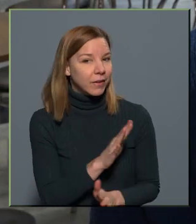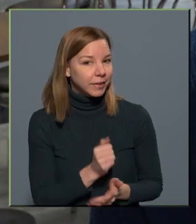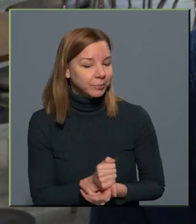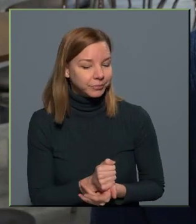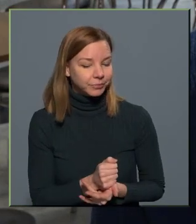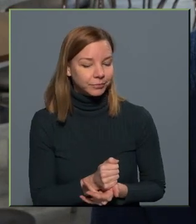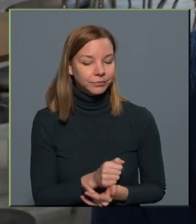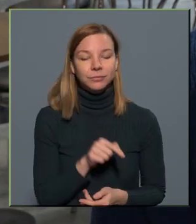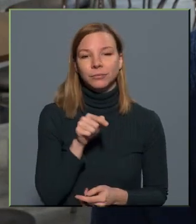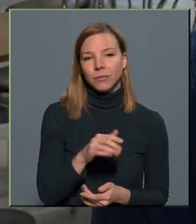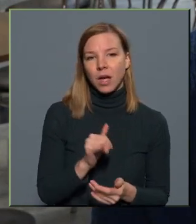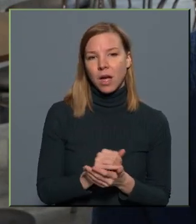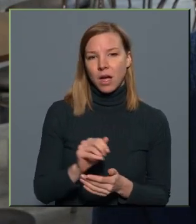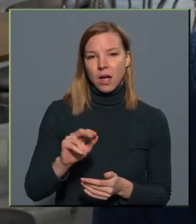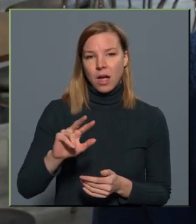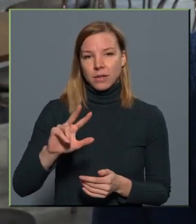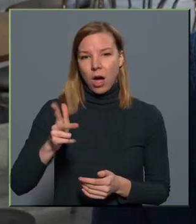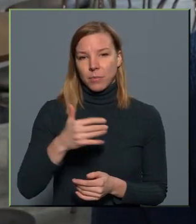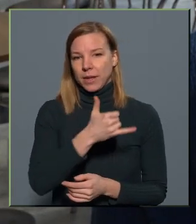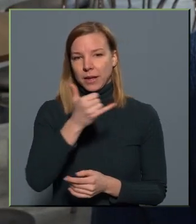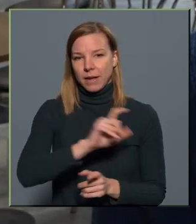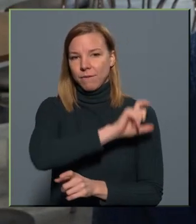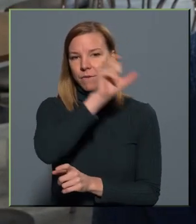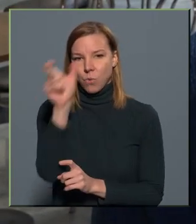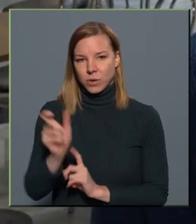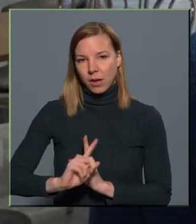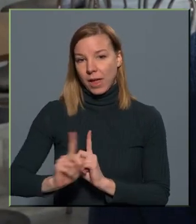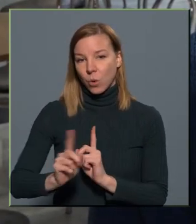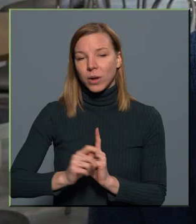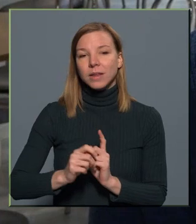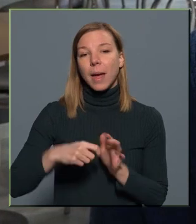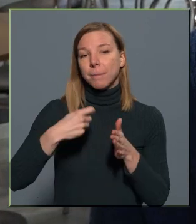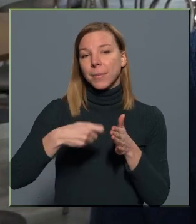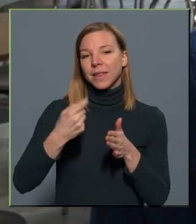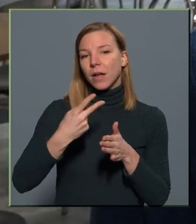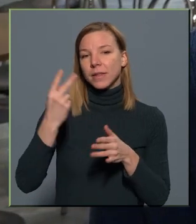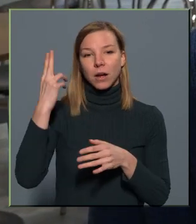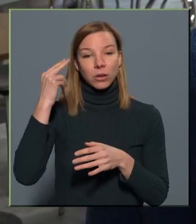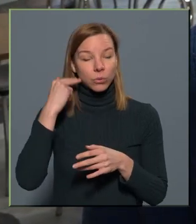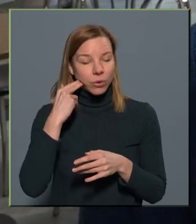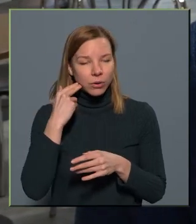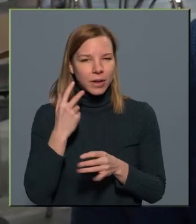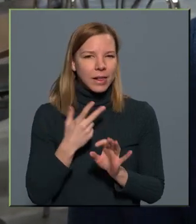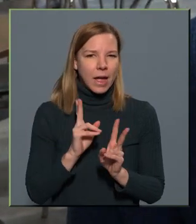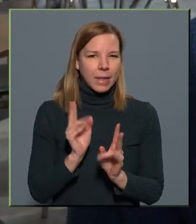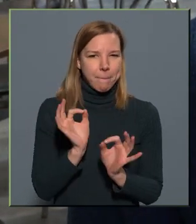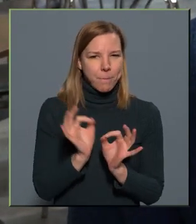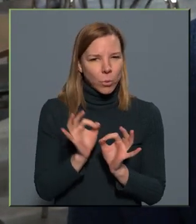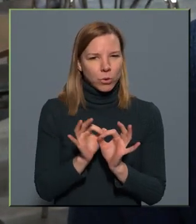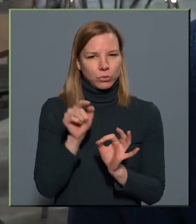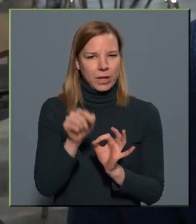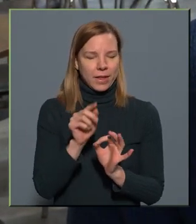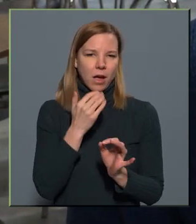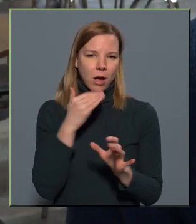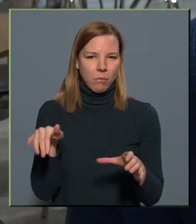Ugye harmadik éve vagyok itt, médiát tanulok. Hogyha nem is egészen konkrétan ebben tervezek elhelyezkedni, úgy